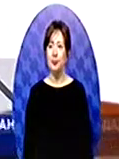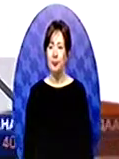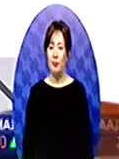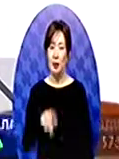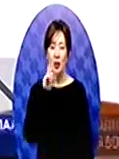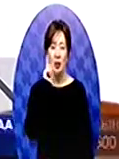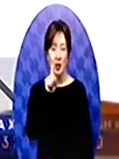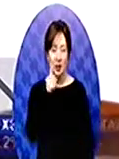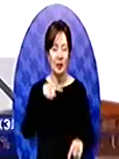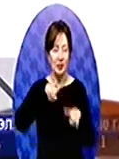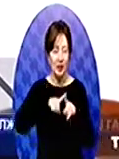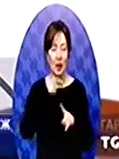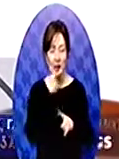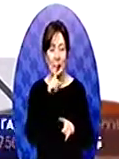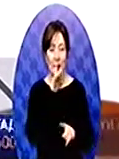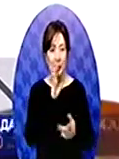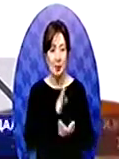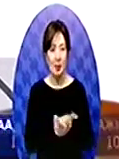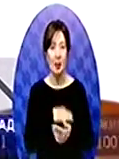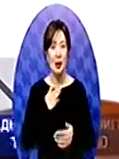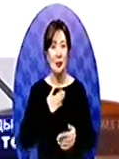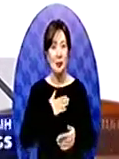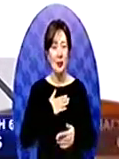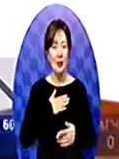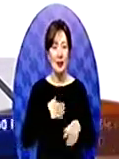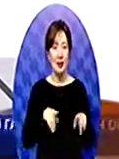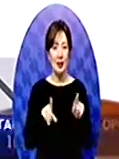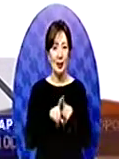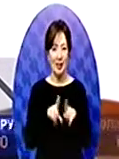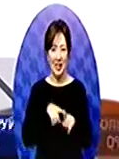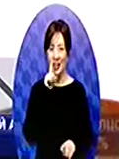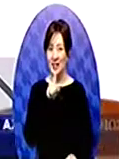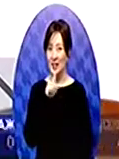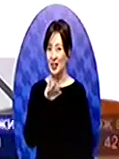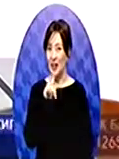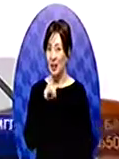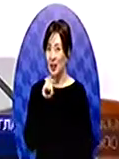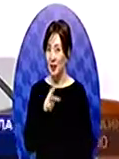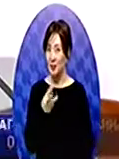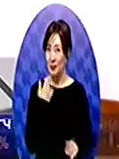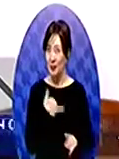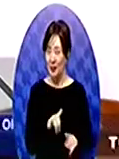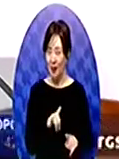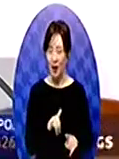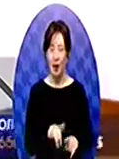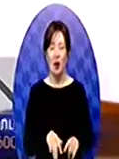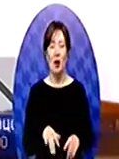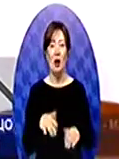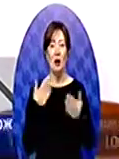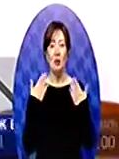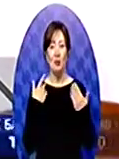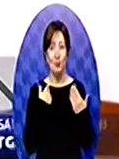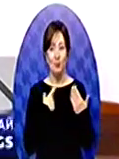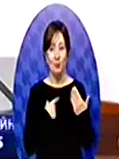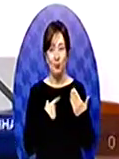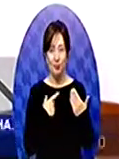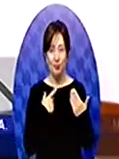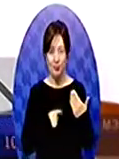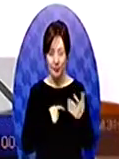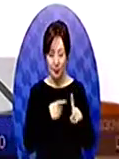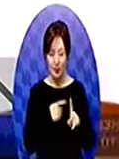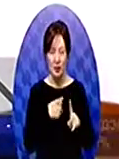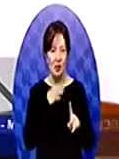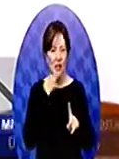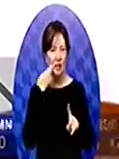Нэг зүйлийг би дахин хэлье. Манай ах шиг нэг танкимтай парламент хизээч